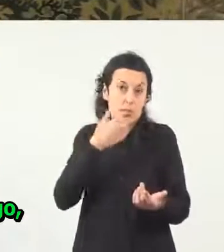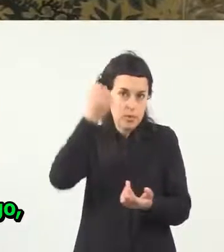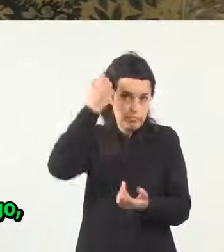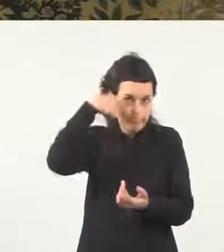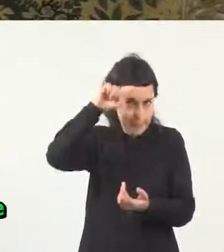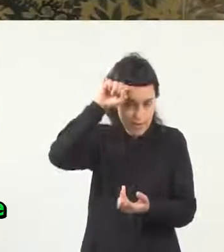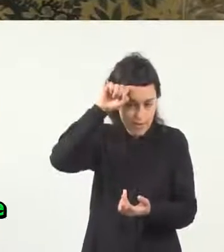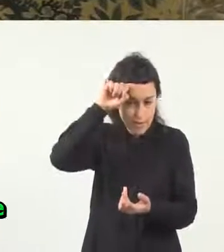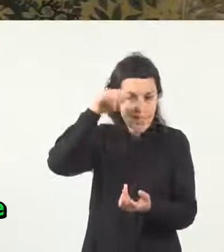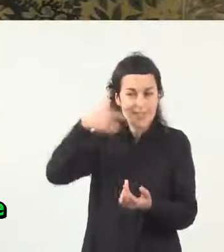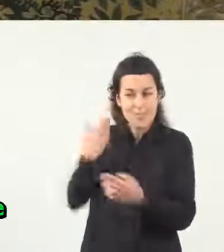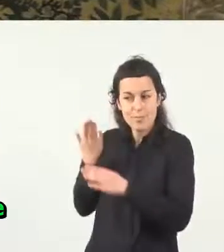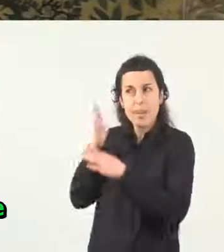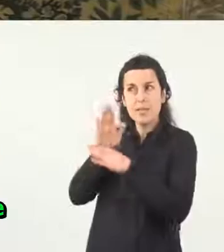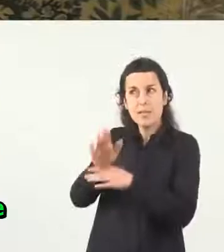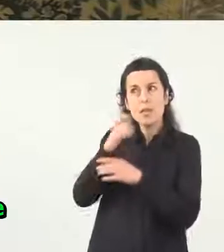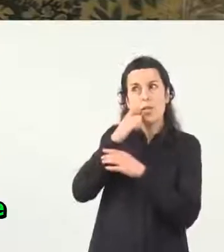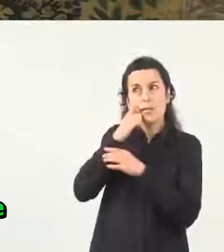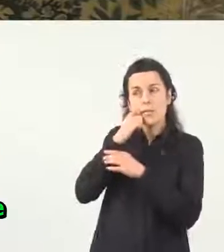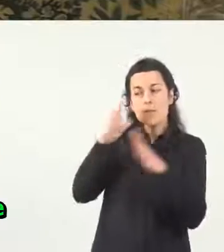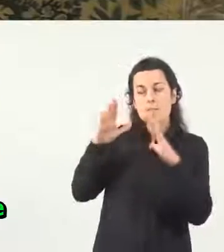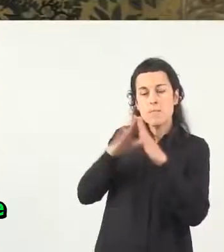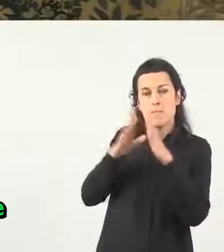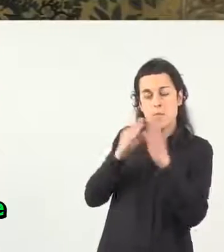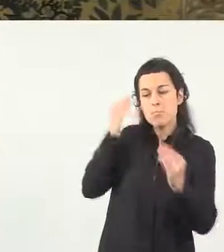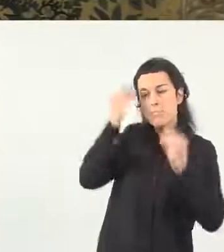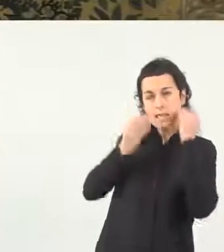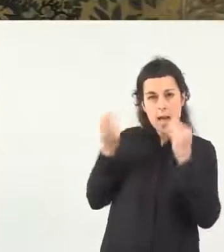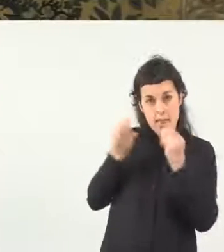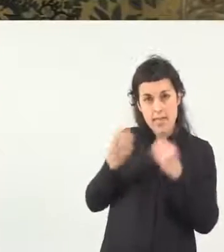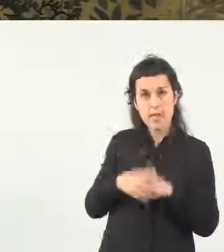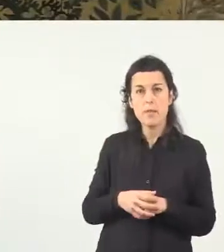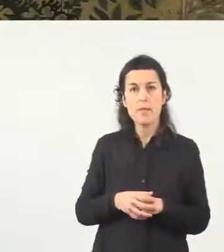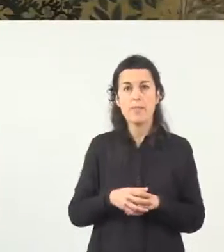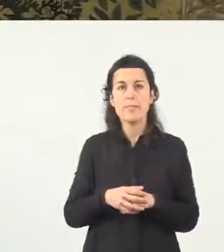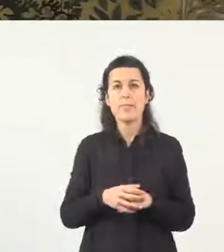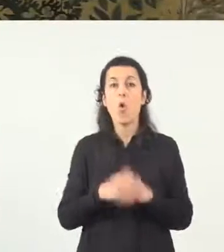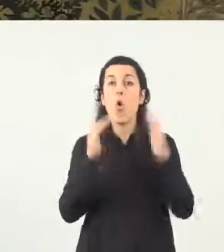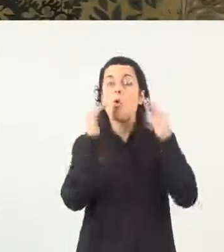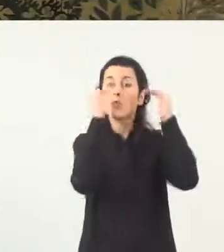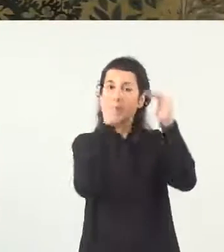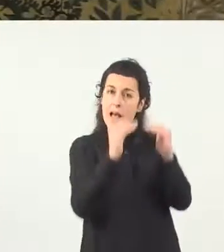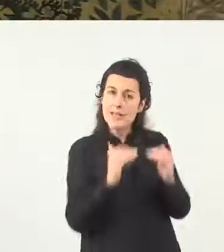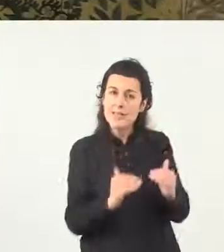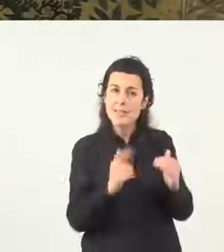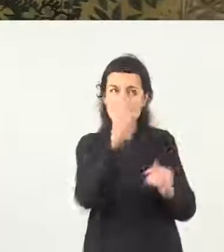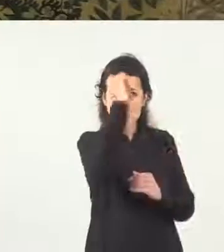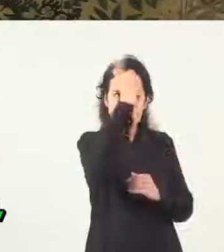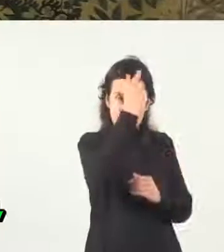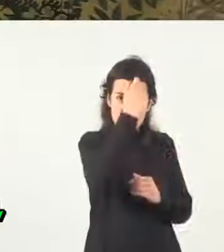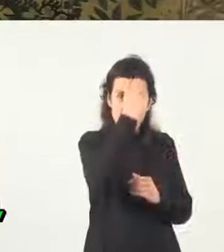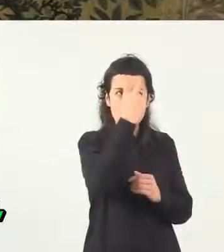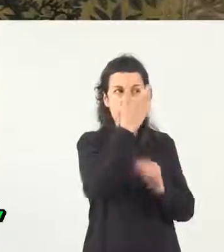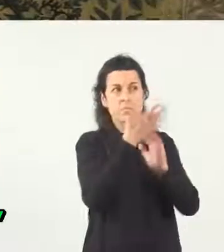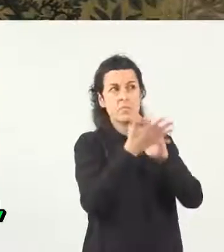nago, planteatzen ari gara arrasa kontzeptuaren inguruan feministak ere pentsatu behar dugula gehiago, klase kontzeptua ere bai, maila baten tratatu